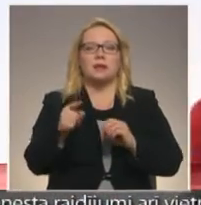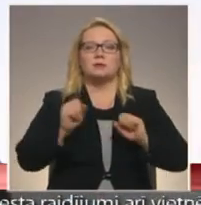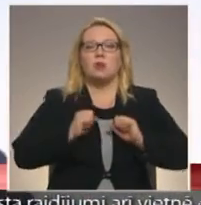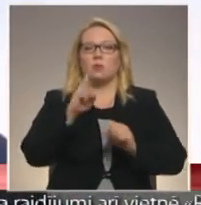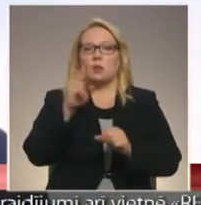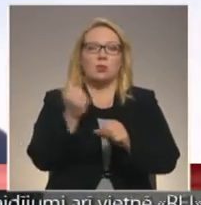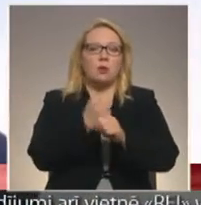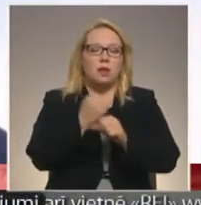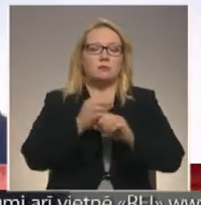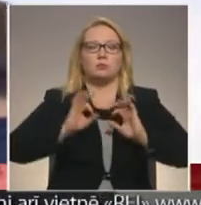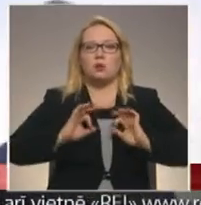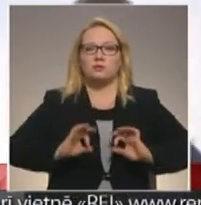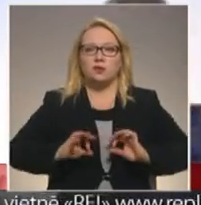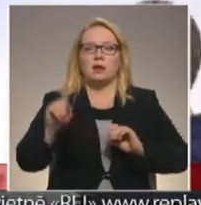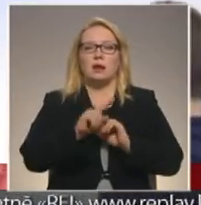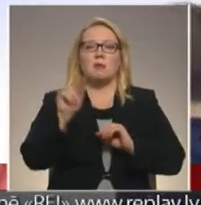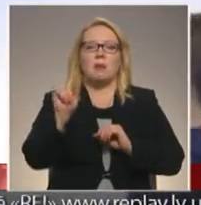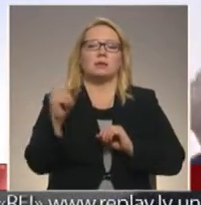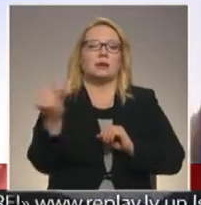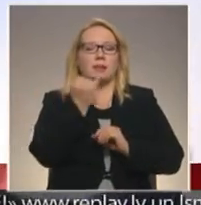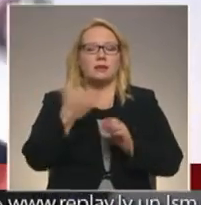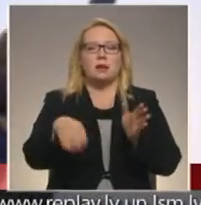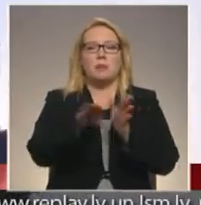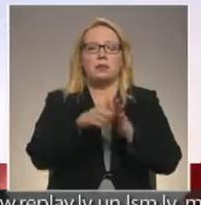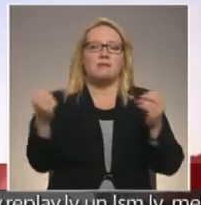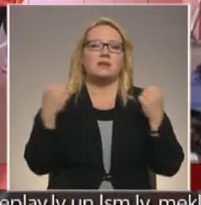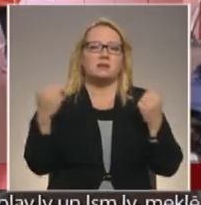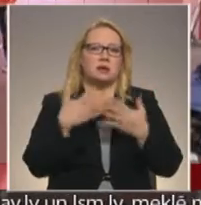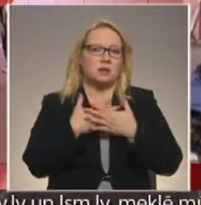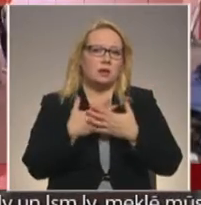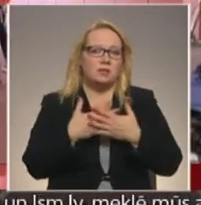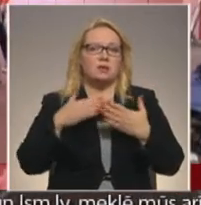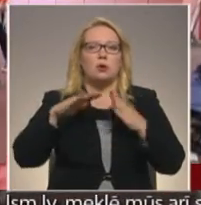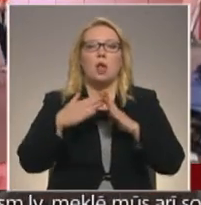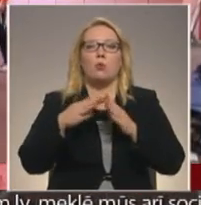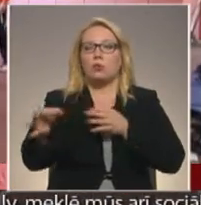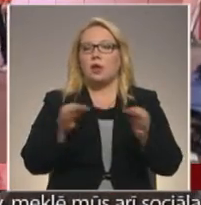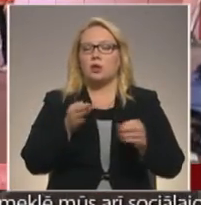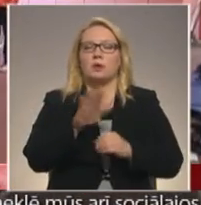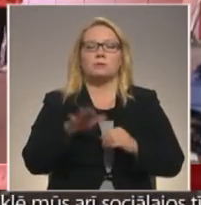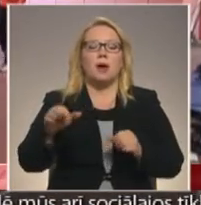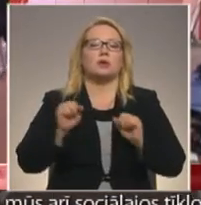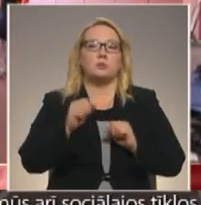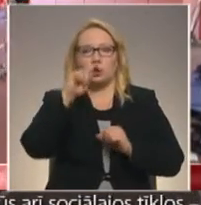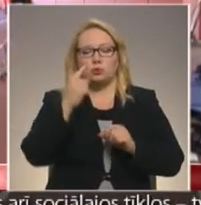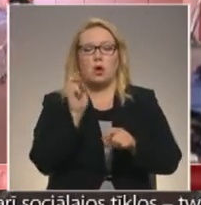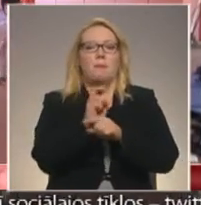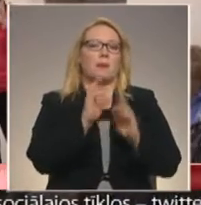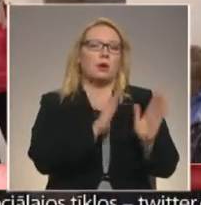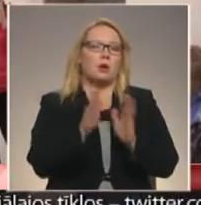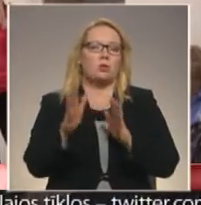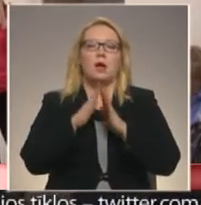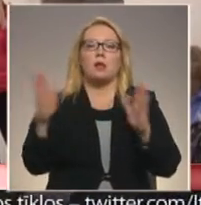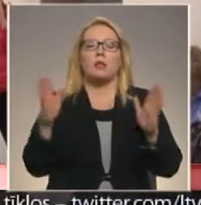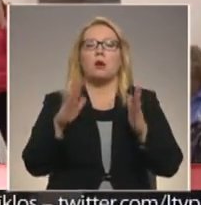sportu nenodarbojas profesionāli, ir mazi interesēti piedalīties fiziskās aktivitātēs. Ja lauku reģionos bērni sporta stundas vēl apmeklē regulāri,